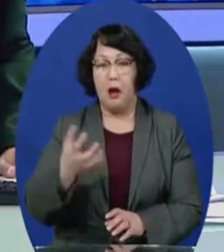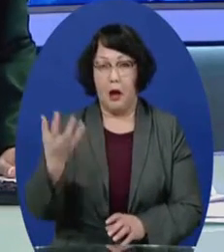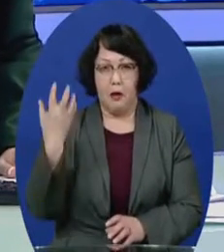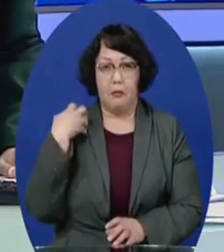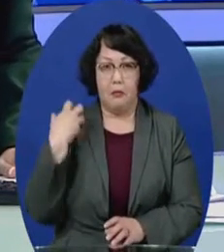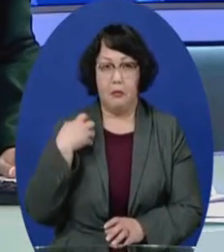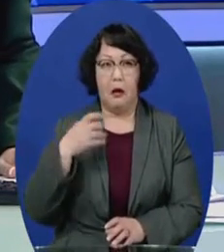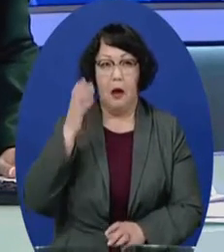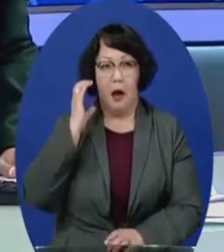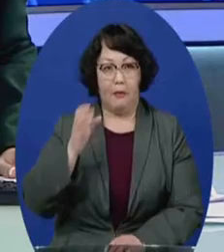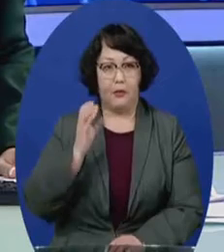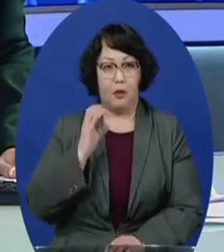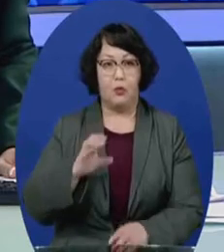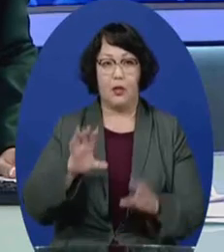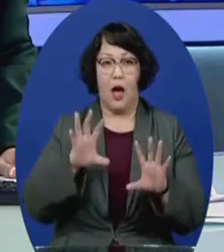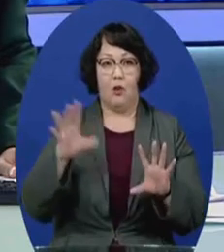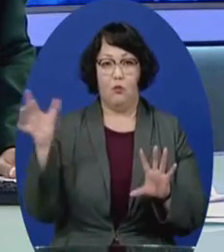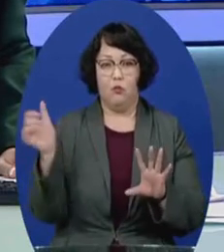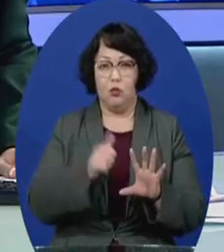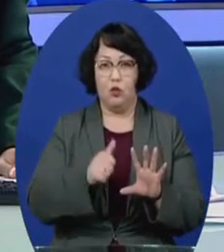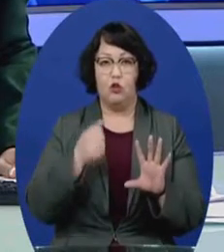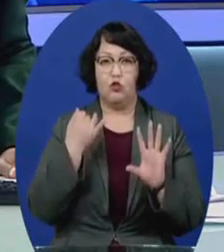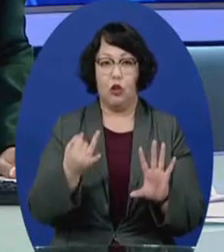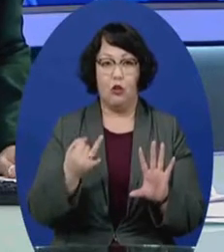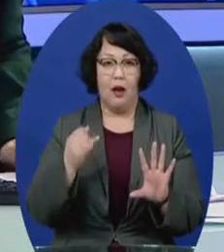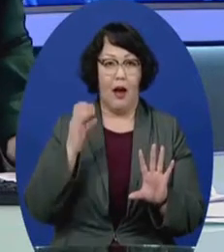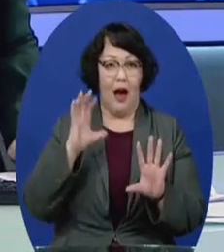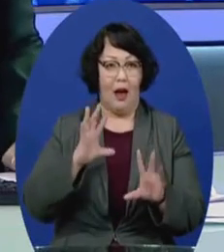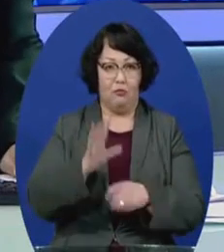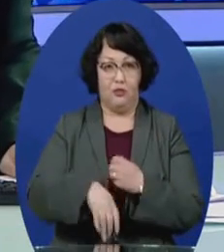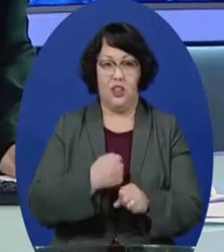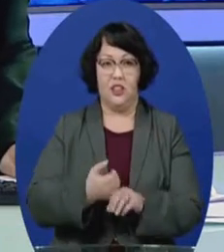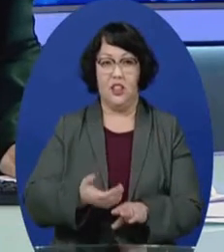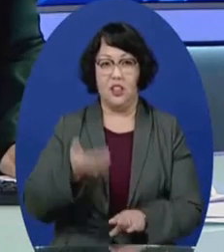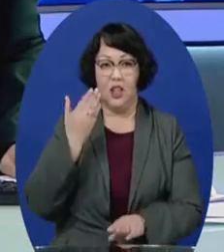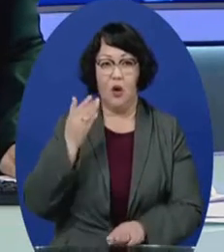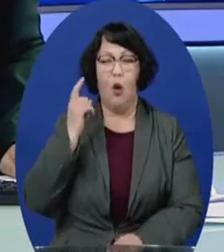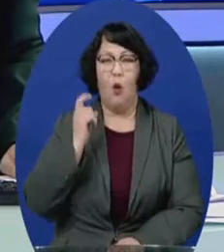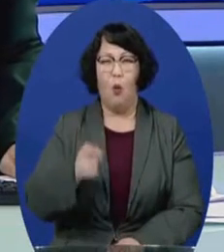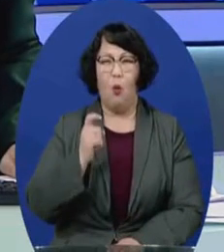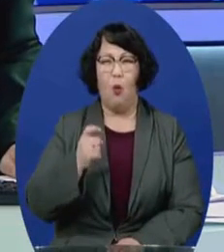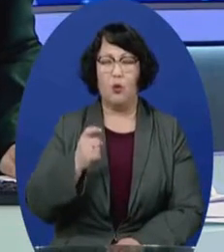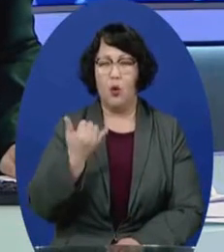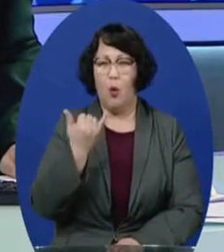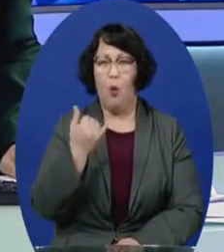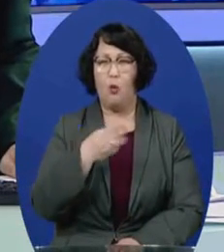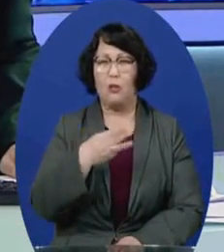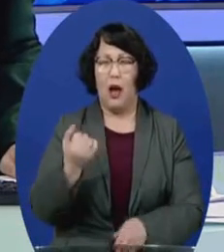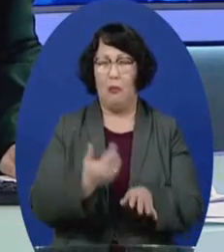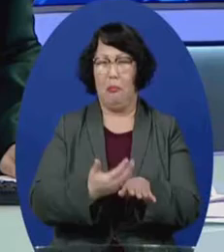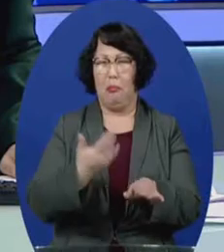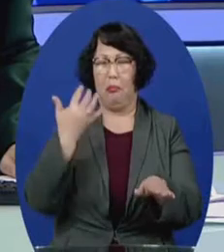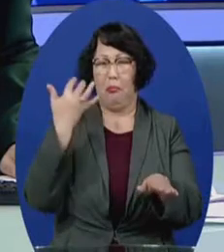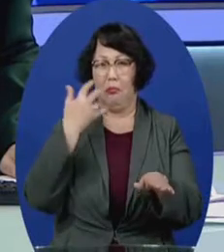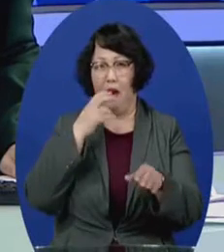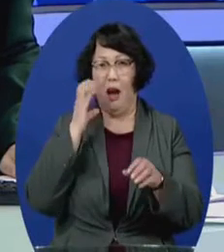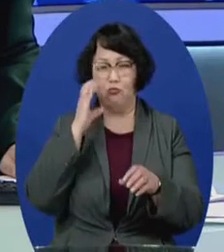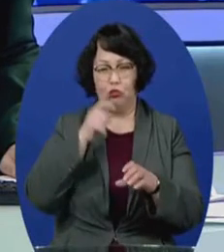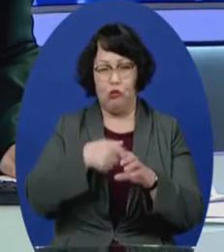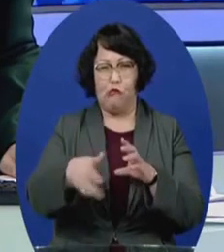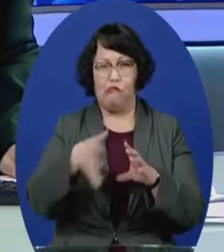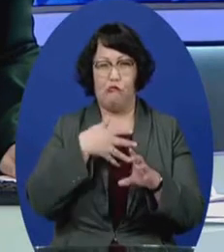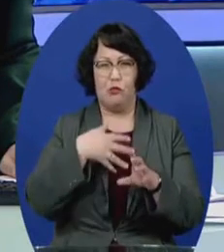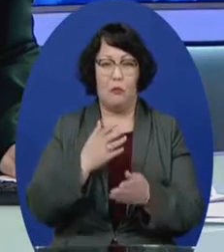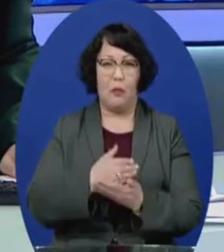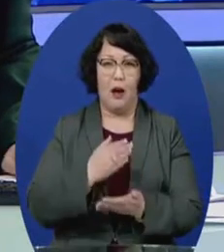хөдөлгөөнд оролцож байгаа 10 автобус тутмын 7-10-аас дээш жилийн насжилттай хуучин утаа тортог ихтэй тогтох муутай автобус эзэлж байна.